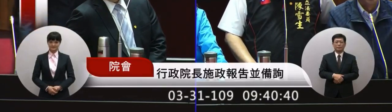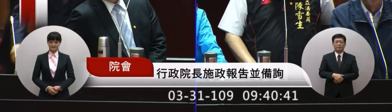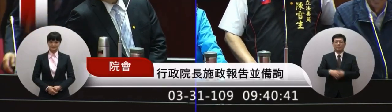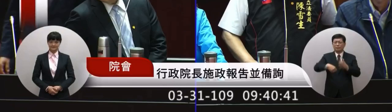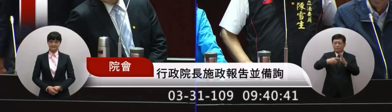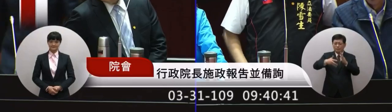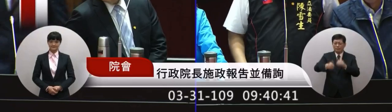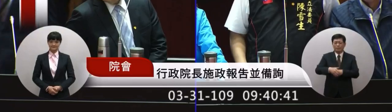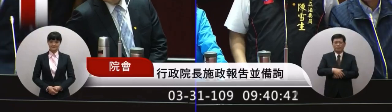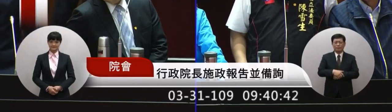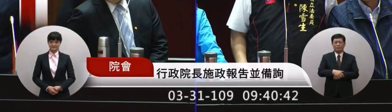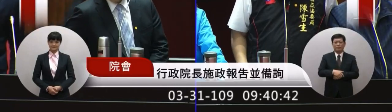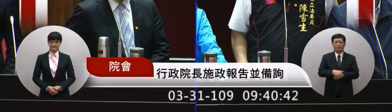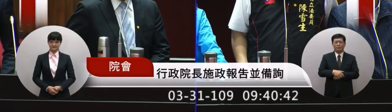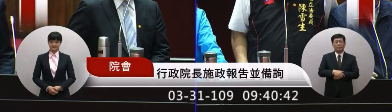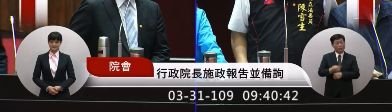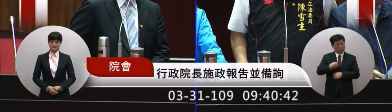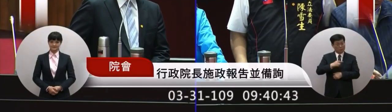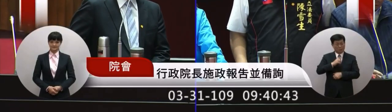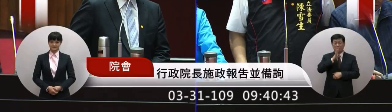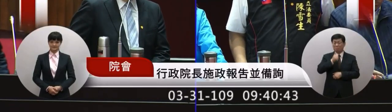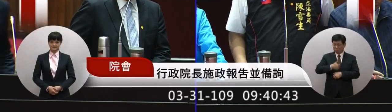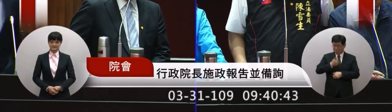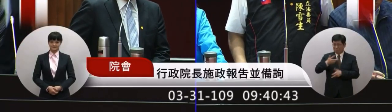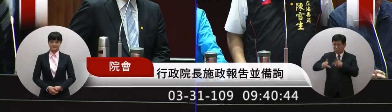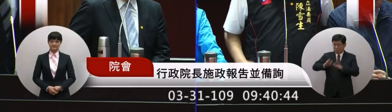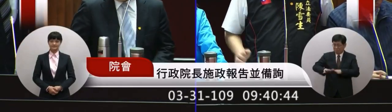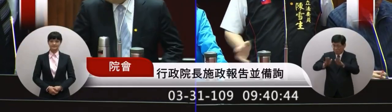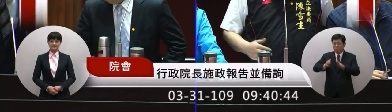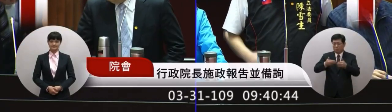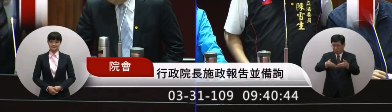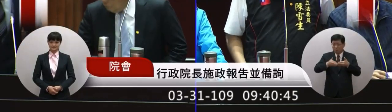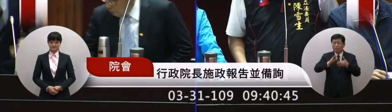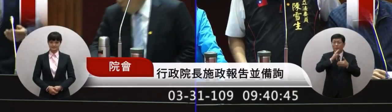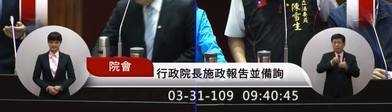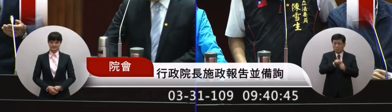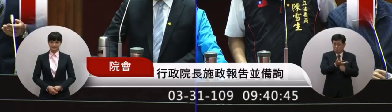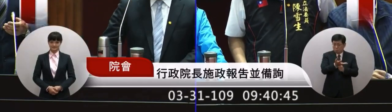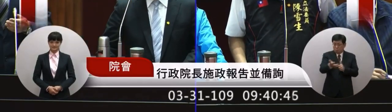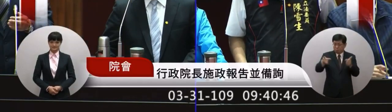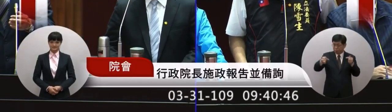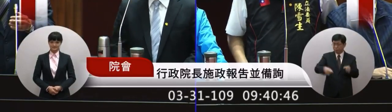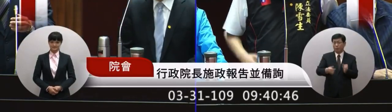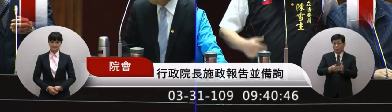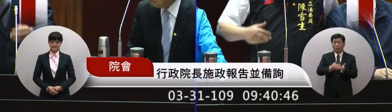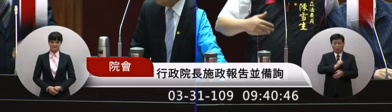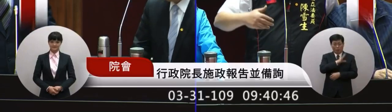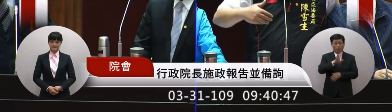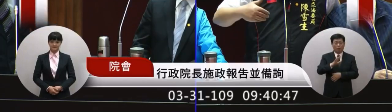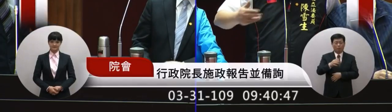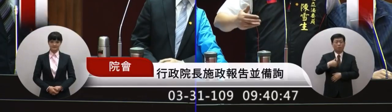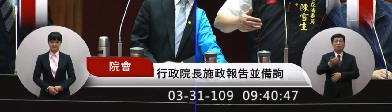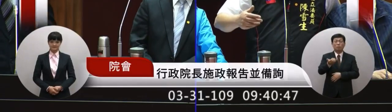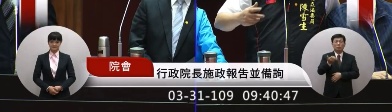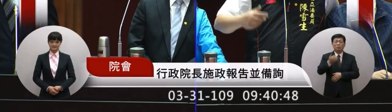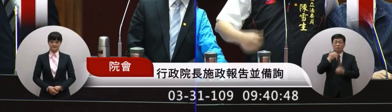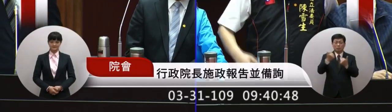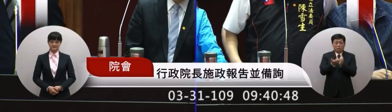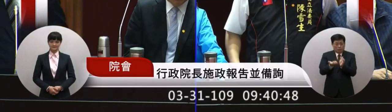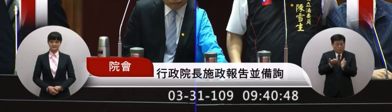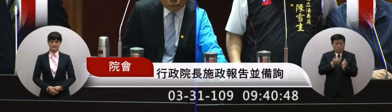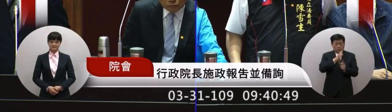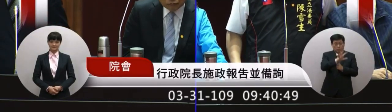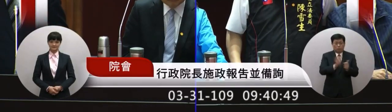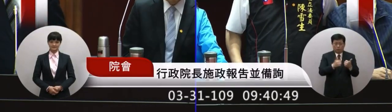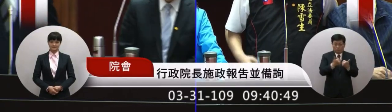院长。我们产业发展很重要哈，但疫情过去以后啊，我刚才会前跟农委